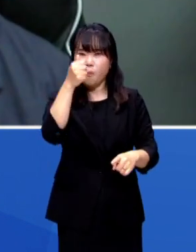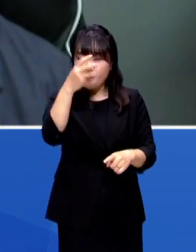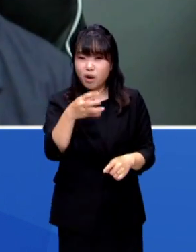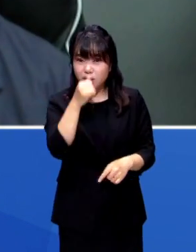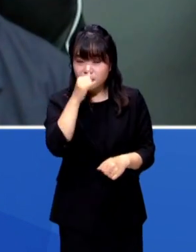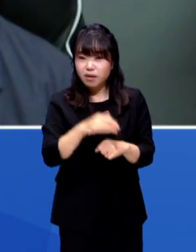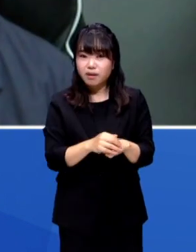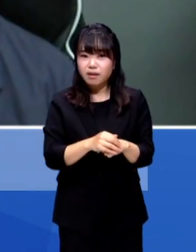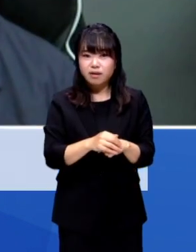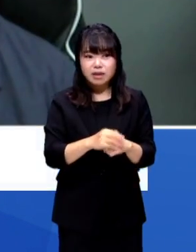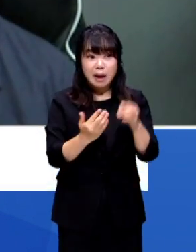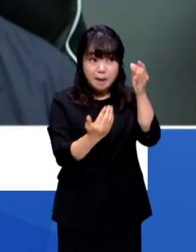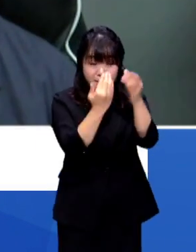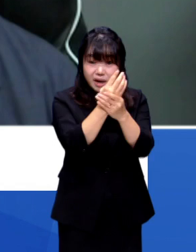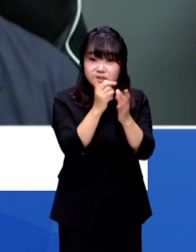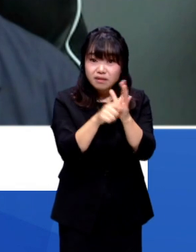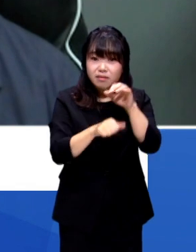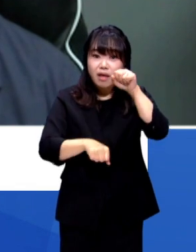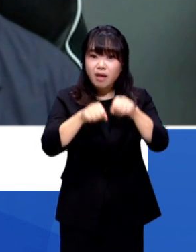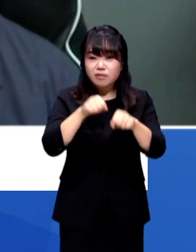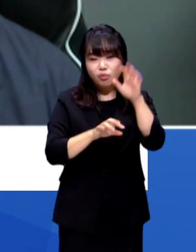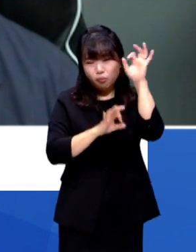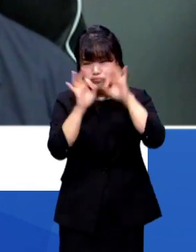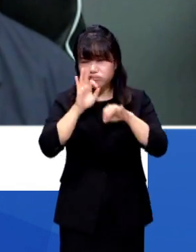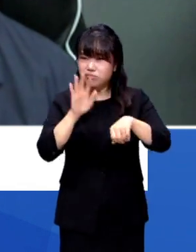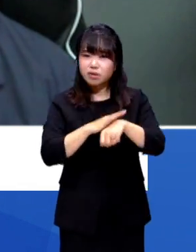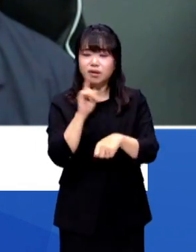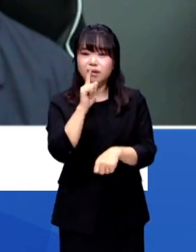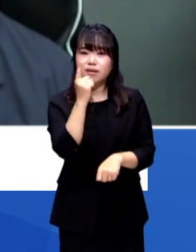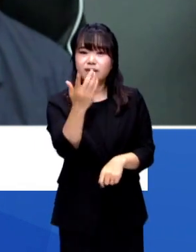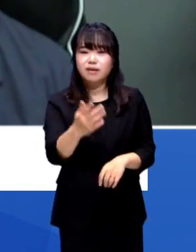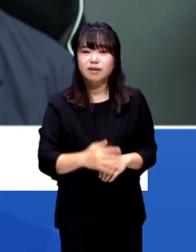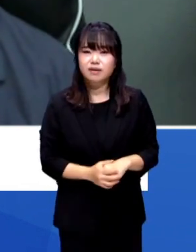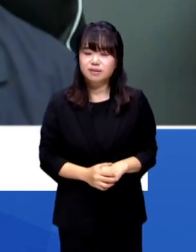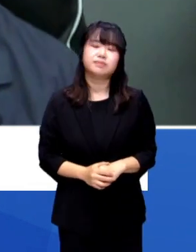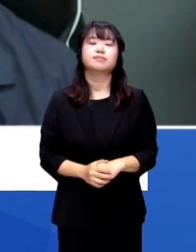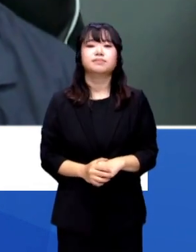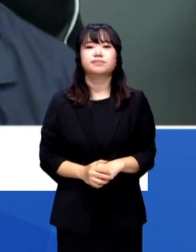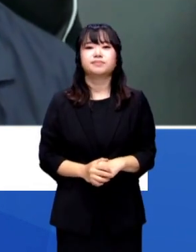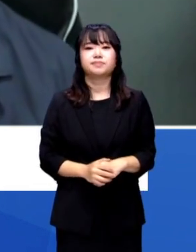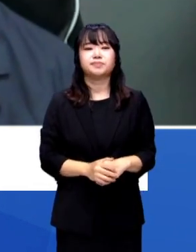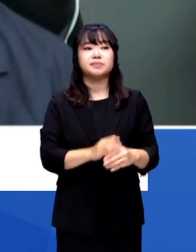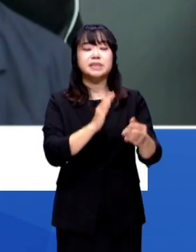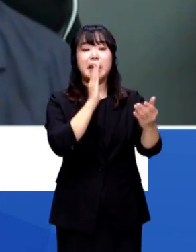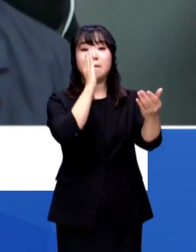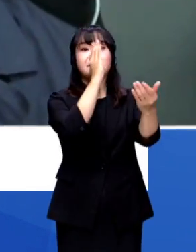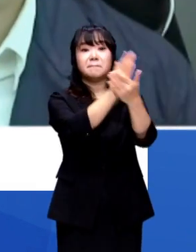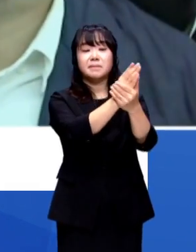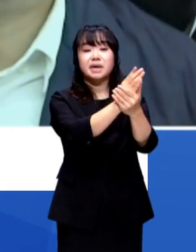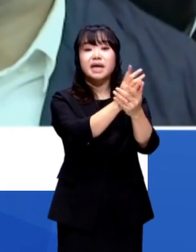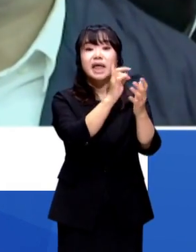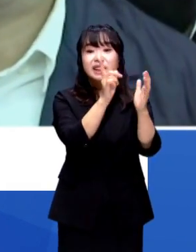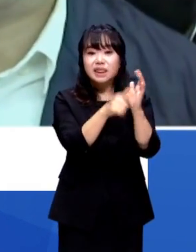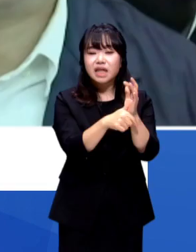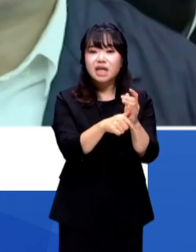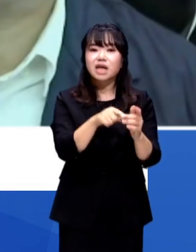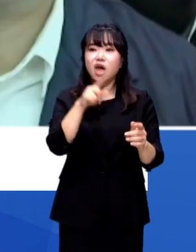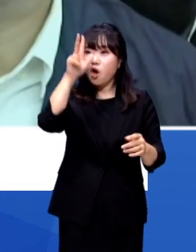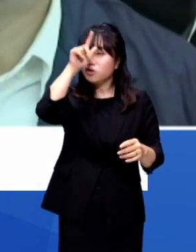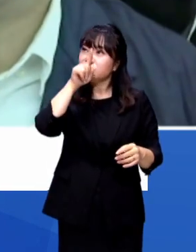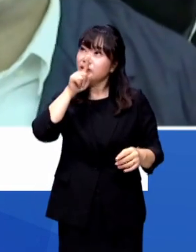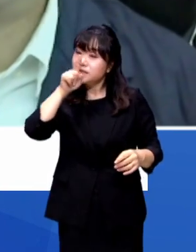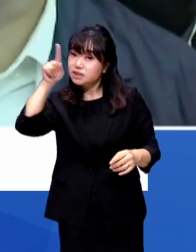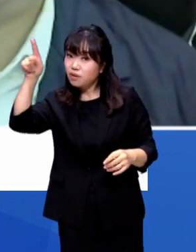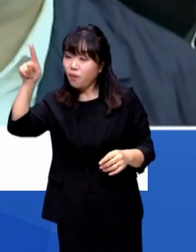사고 당시 대응은 어땠습니까? 예, 사고 당시의 대응은 우선 신고된 내용에